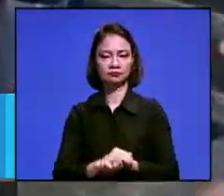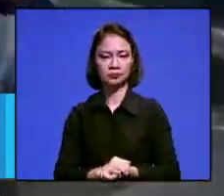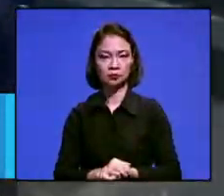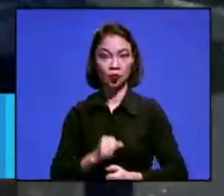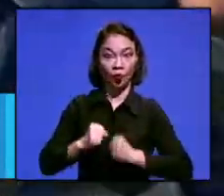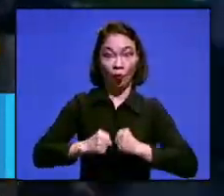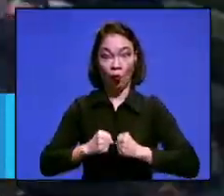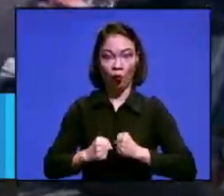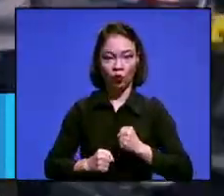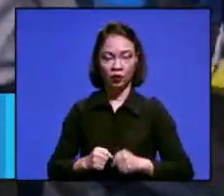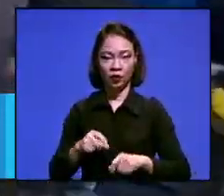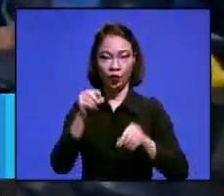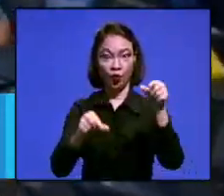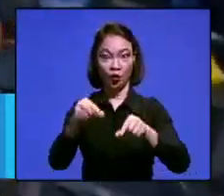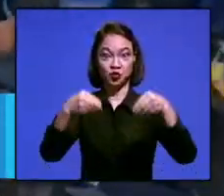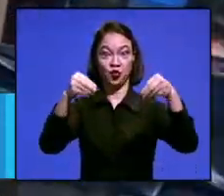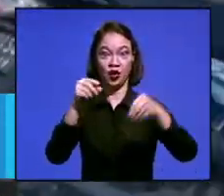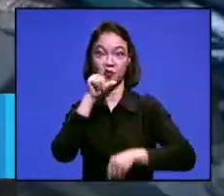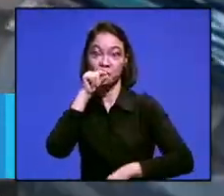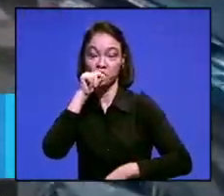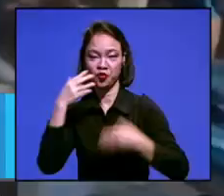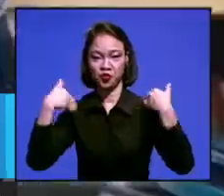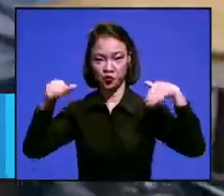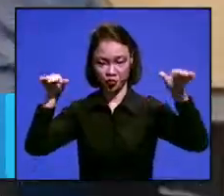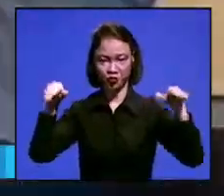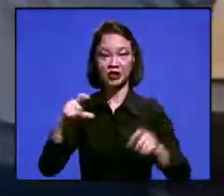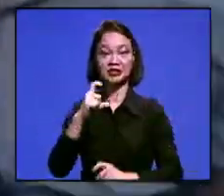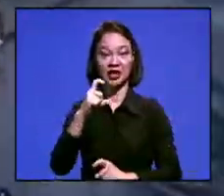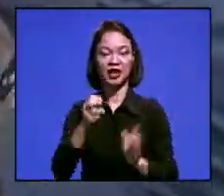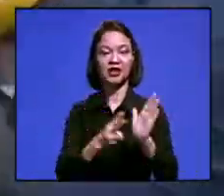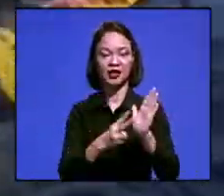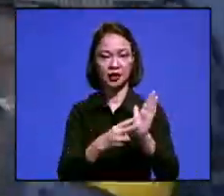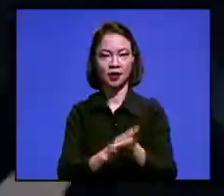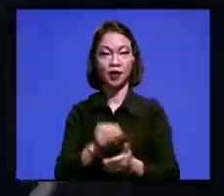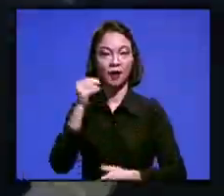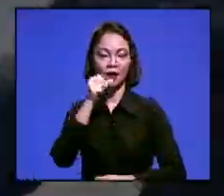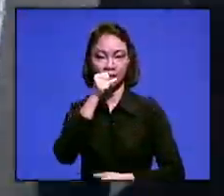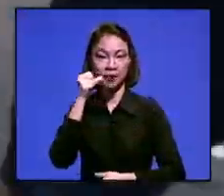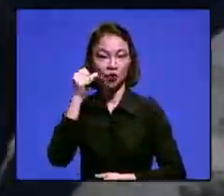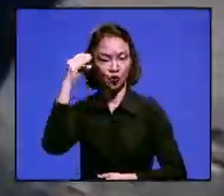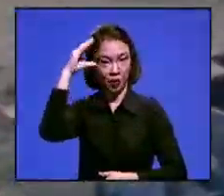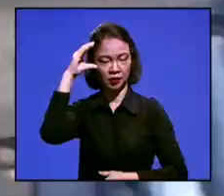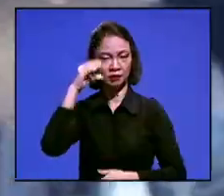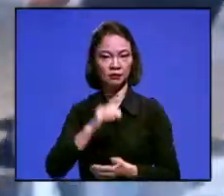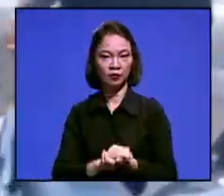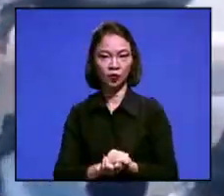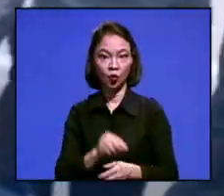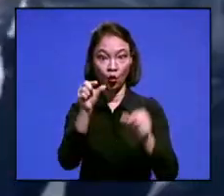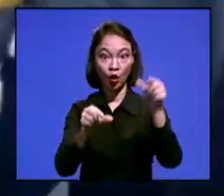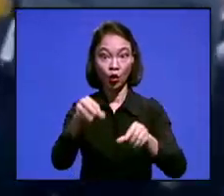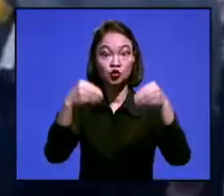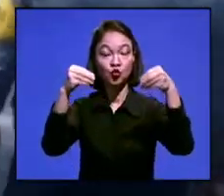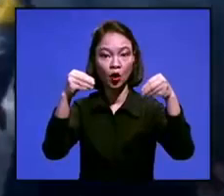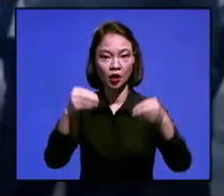Kepanikan sejumlah pedagang burung terlihat di Pasar Burung Cakranegara, Mataram, Minggu pagi tadi. Para pedagang langsung menurunkan dan